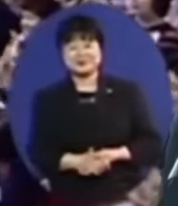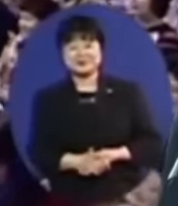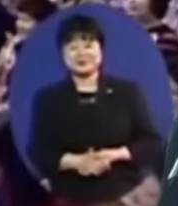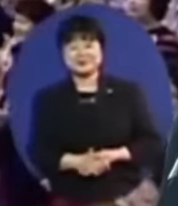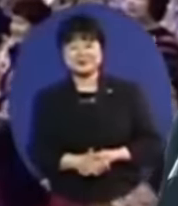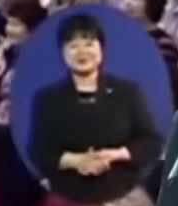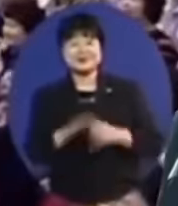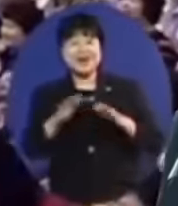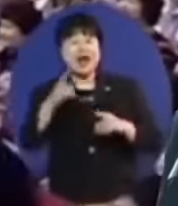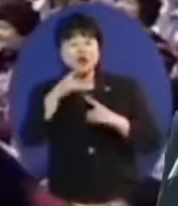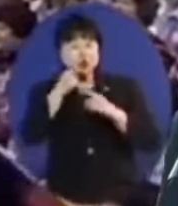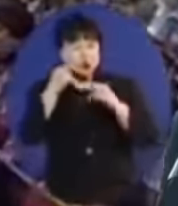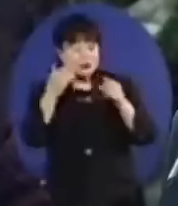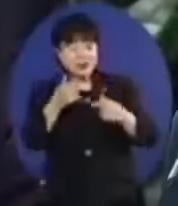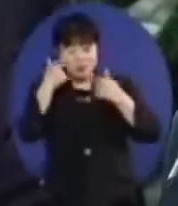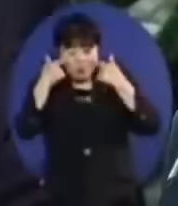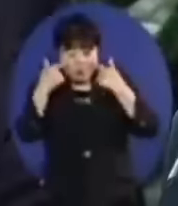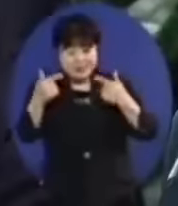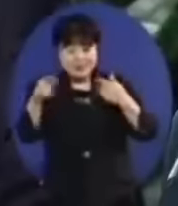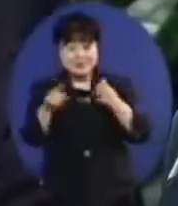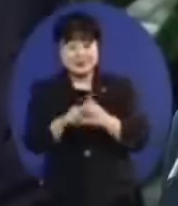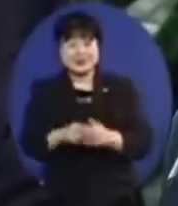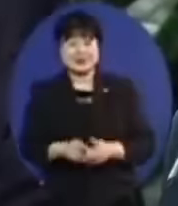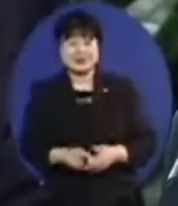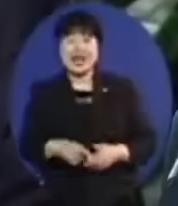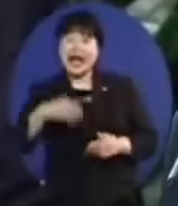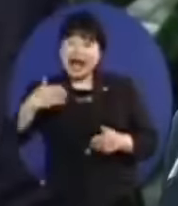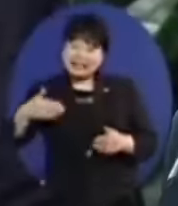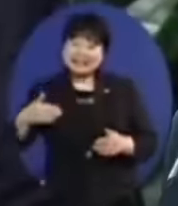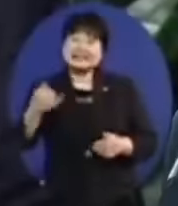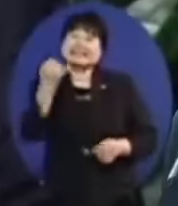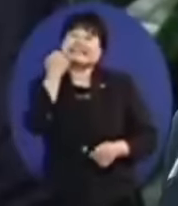그래서 제가 확신한 것은 한동안은